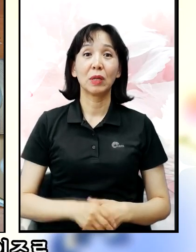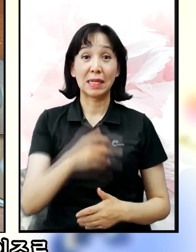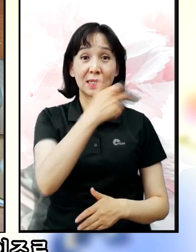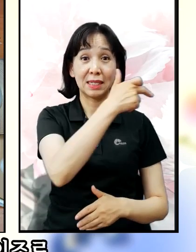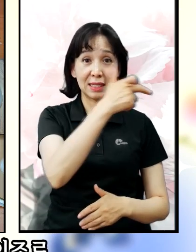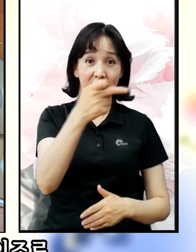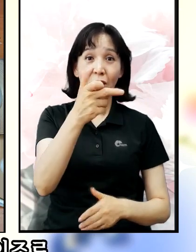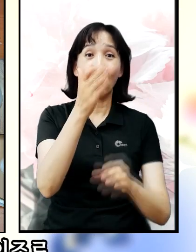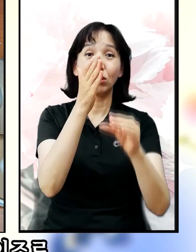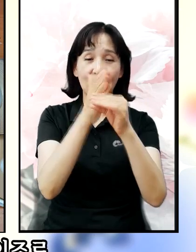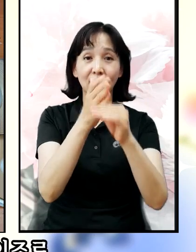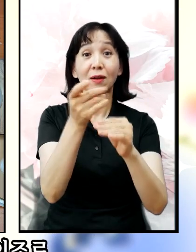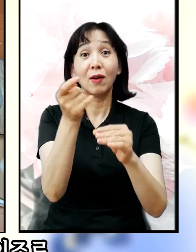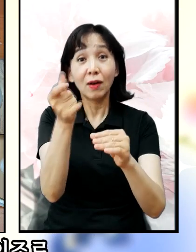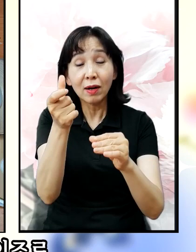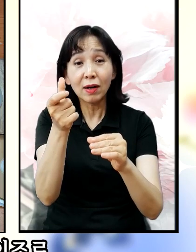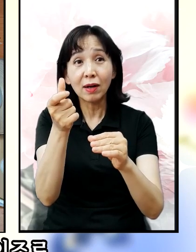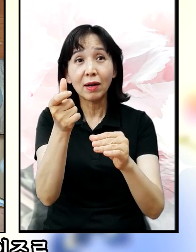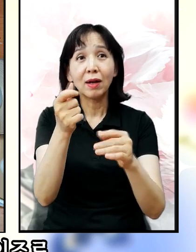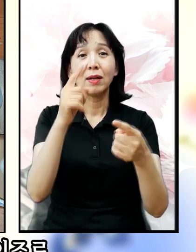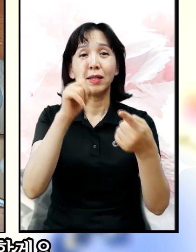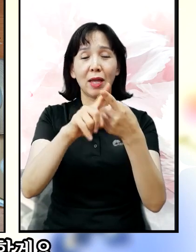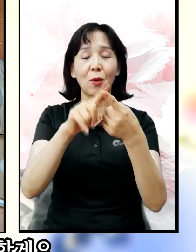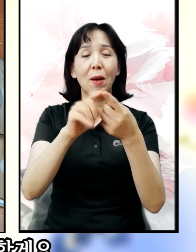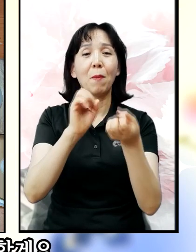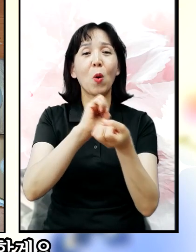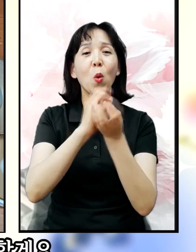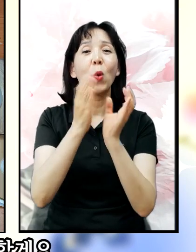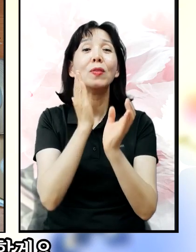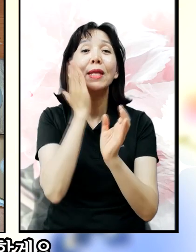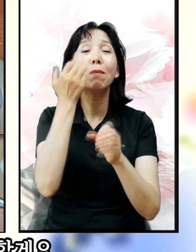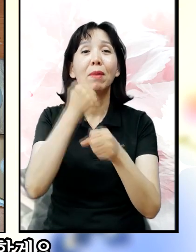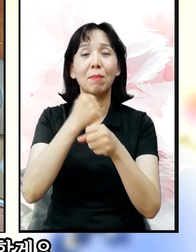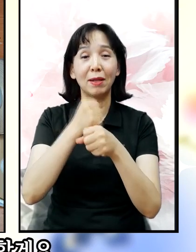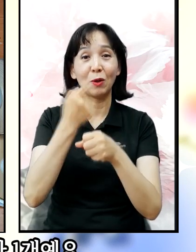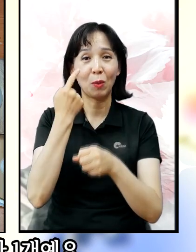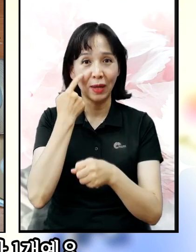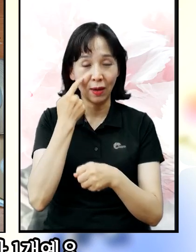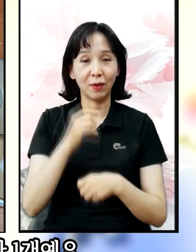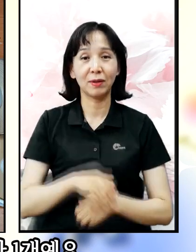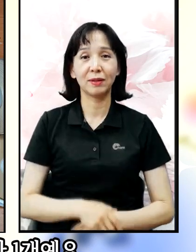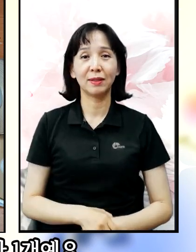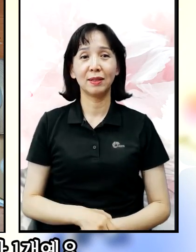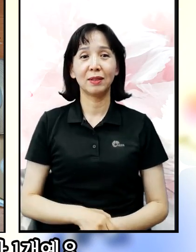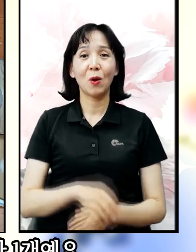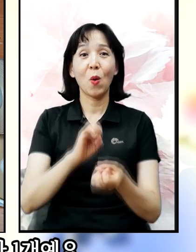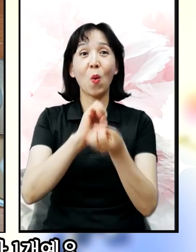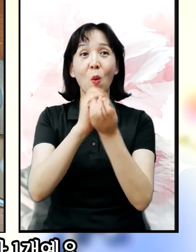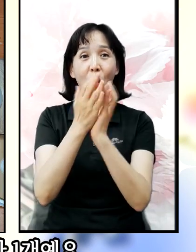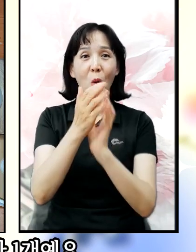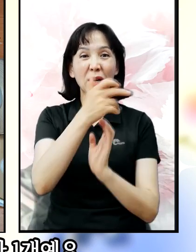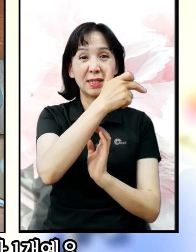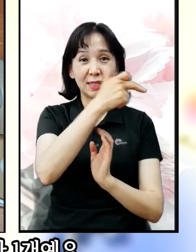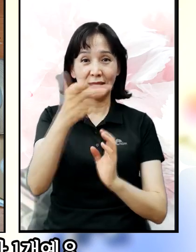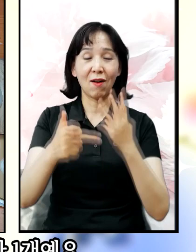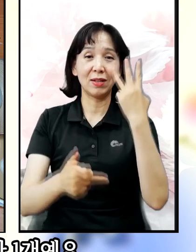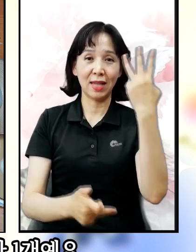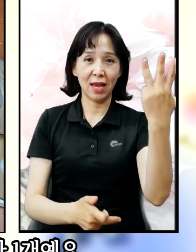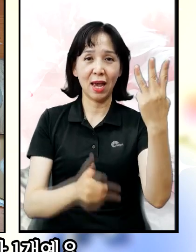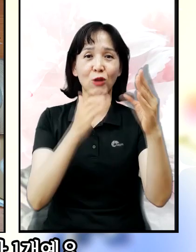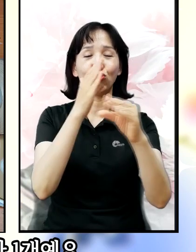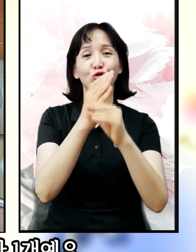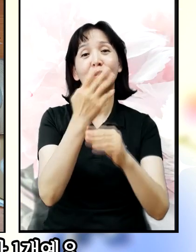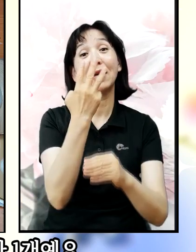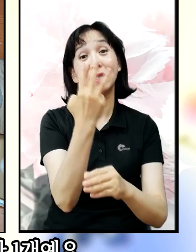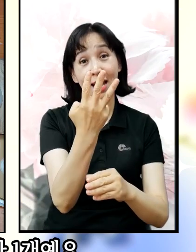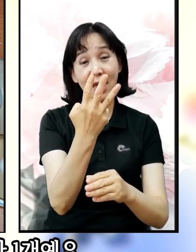그러면은 아까 대중소 한 사이즈로 꽃잎을 한번 만들어 보도록 할게요. 꽃을. 자, 대자